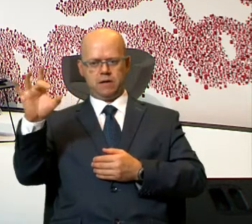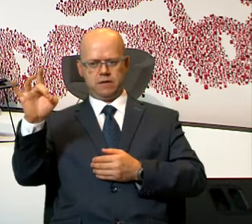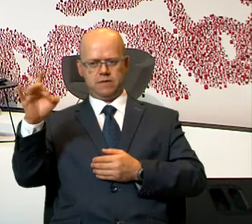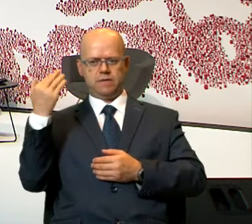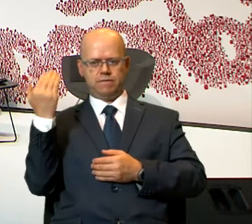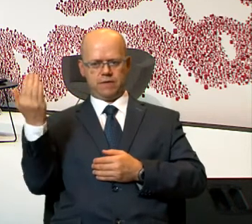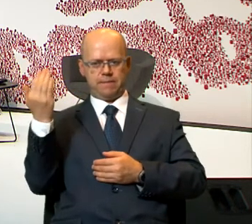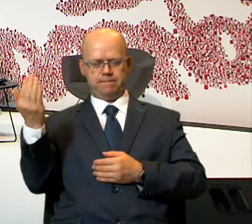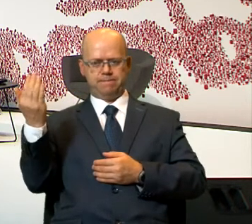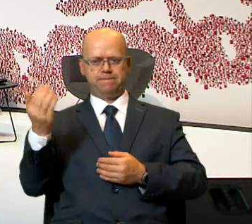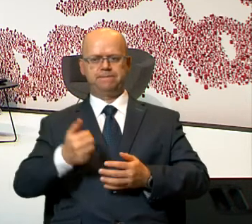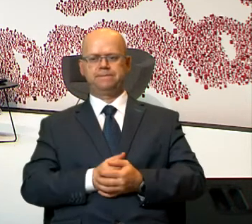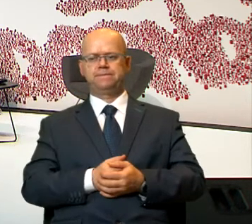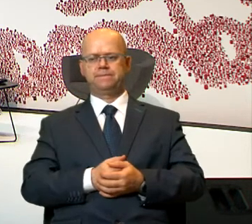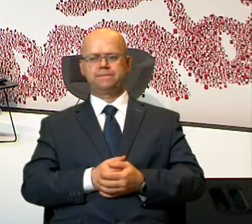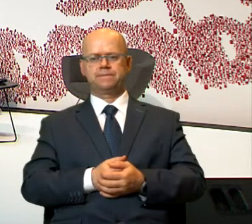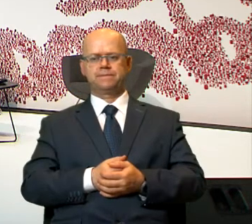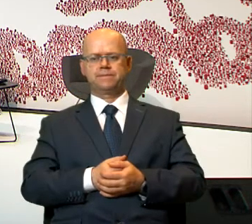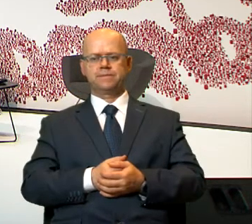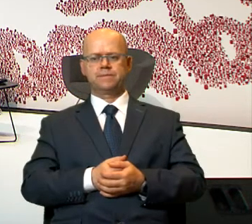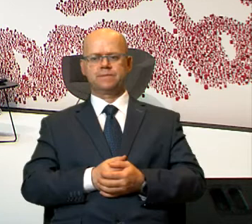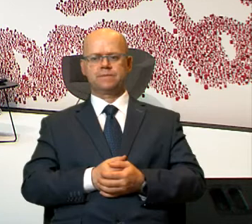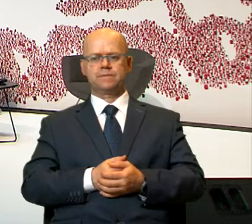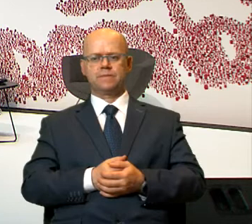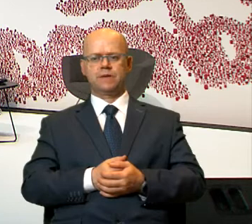witam, która